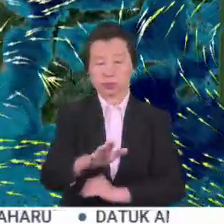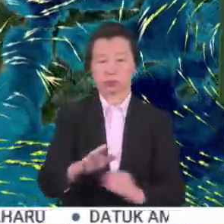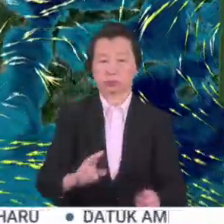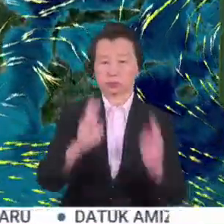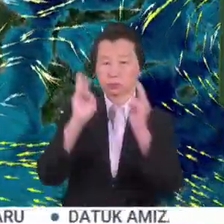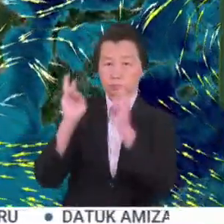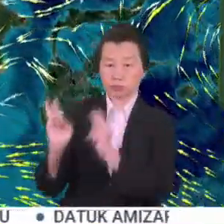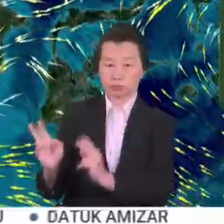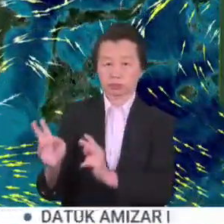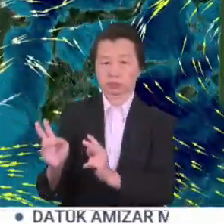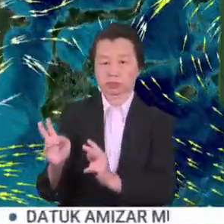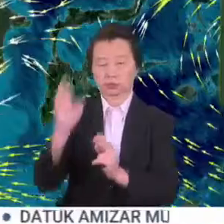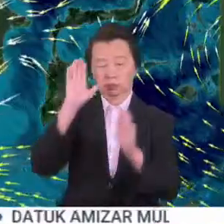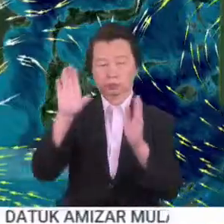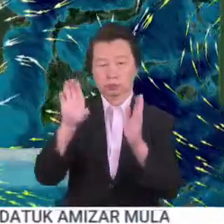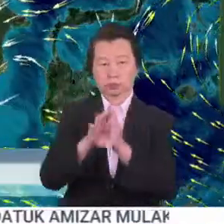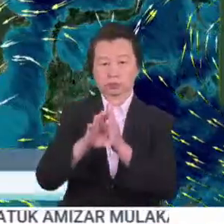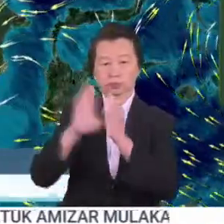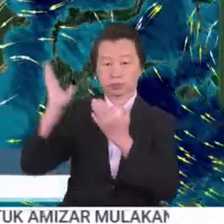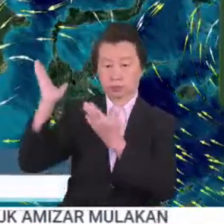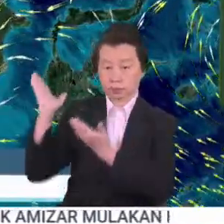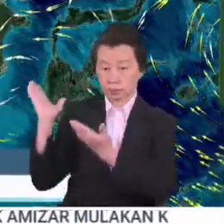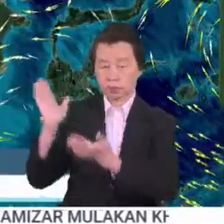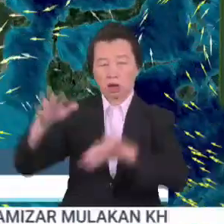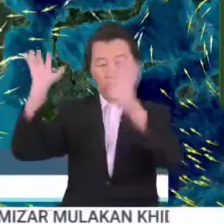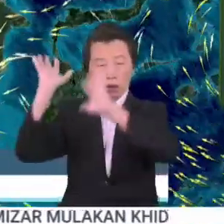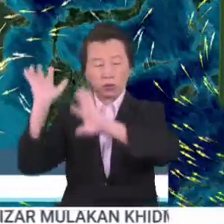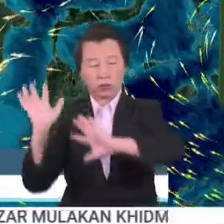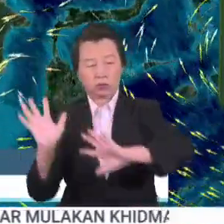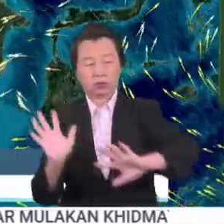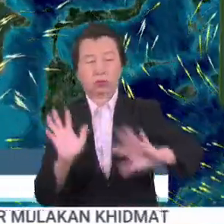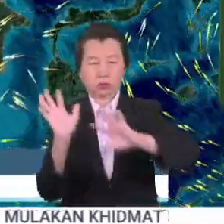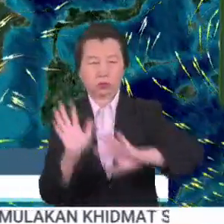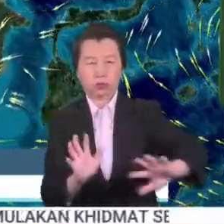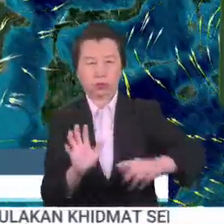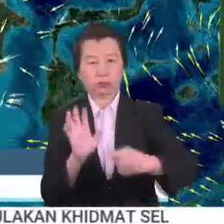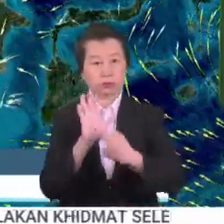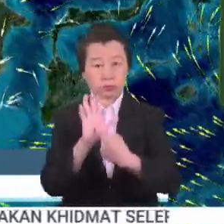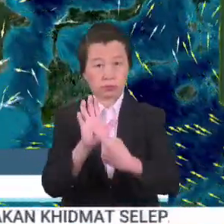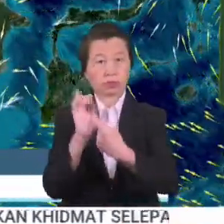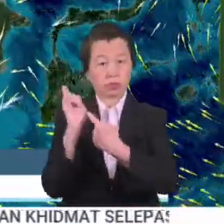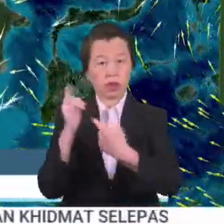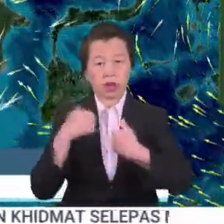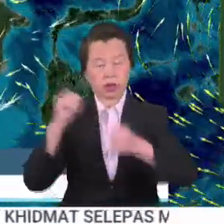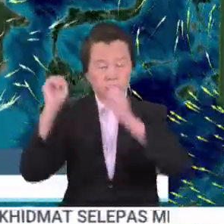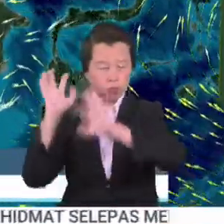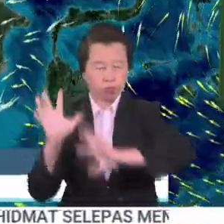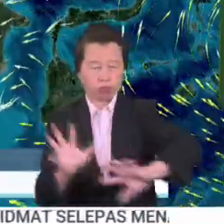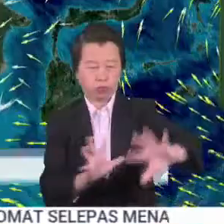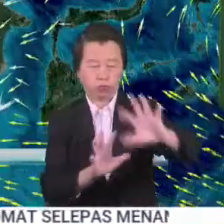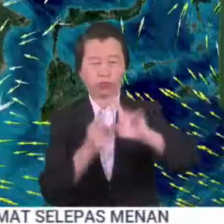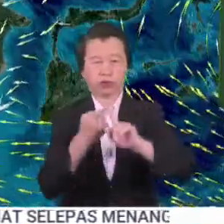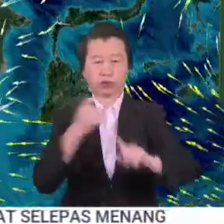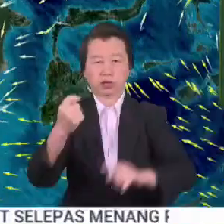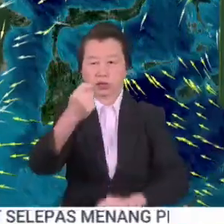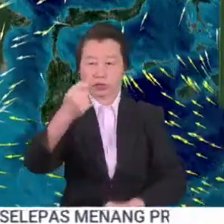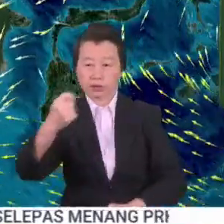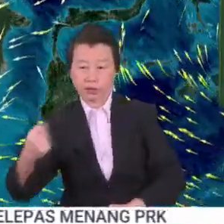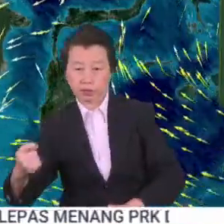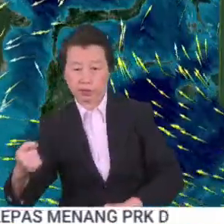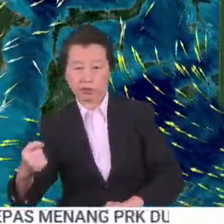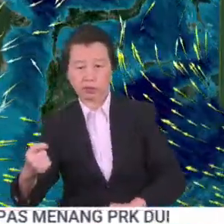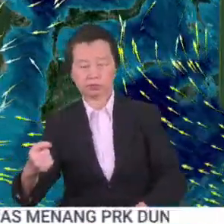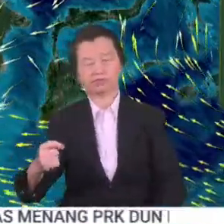lihat terlebih dahulu paparan Carta angin pada ketika ini jelas Menunjukkan kita menerima pengaruh angin daripada arah Tenggara yang